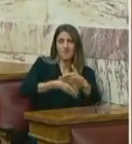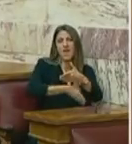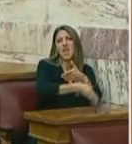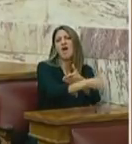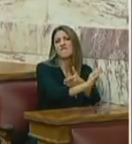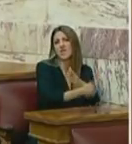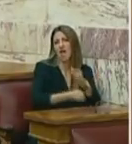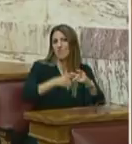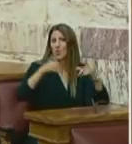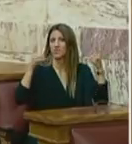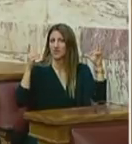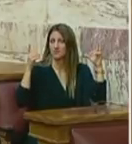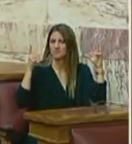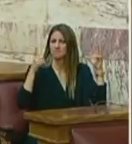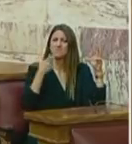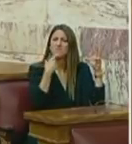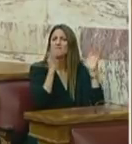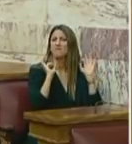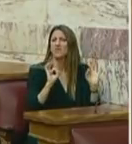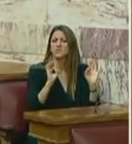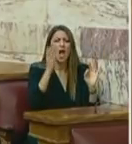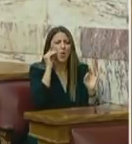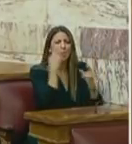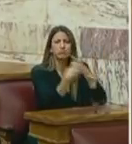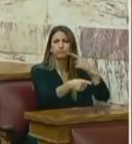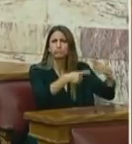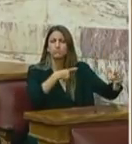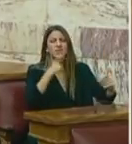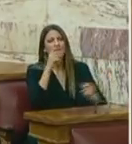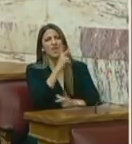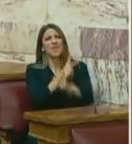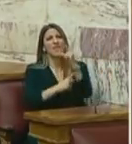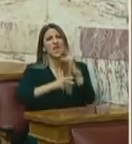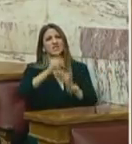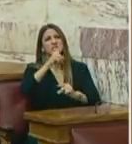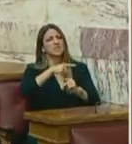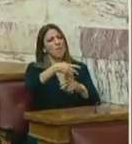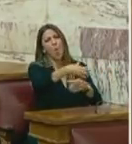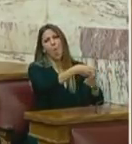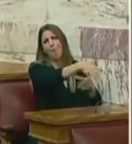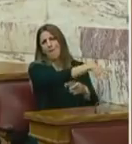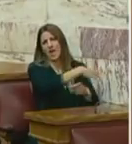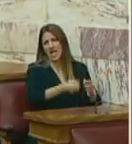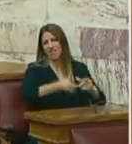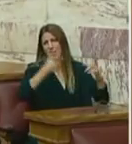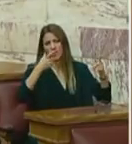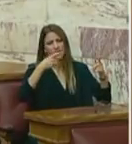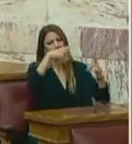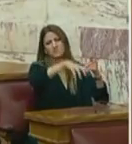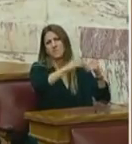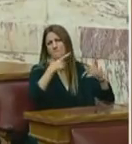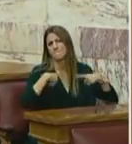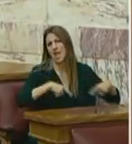θα μιλήσω για τις φωνές εκπροσώπων κοινωνικών φορέων που προέρχονται από το κόμμα του, που έχουν δηλώσει